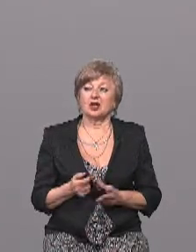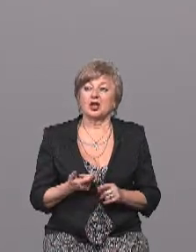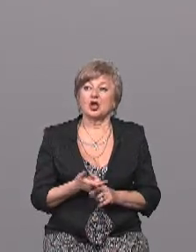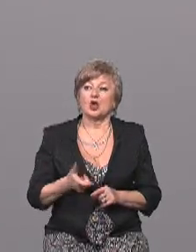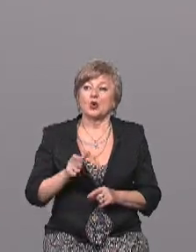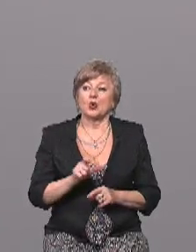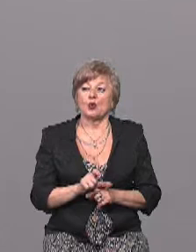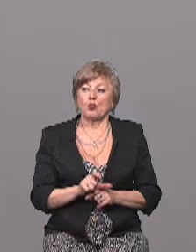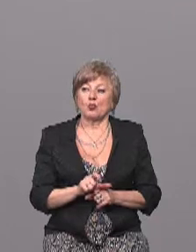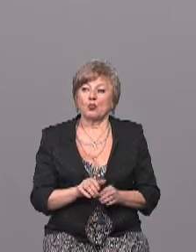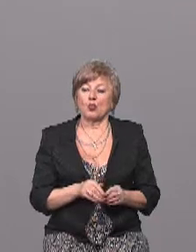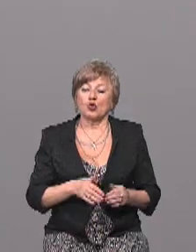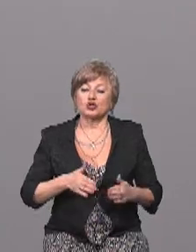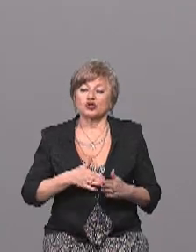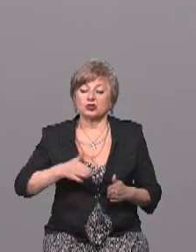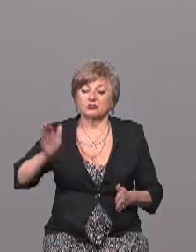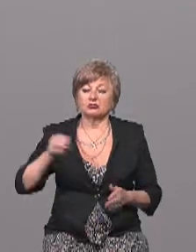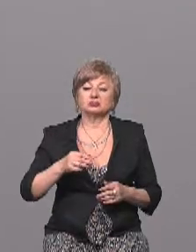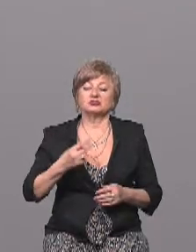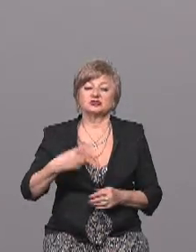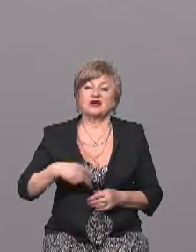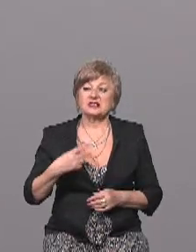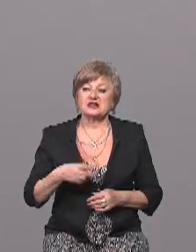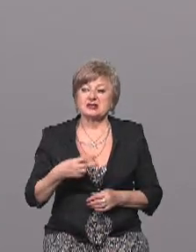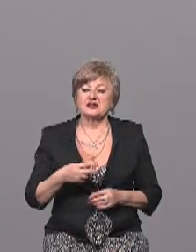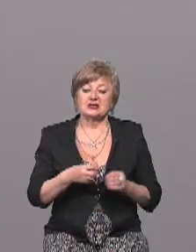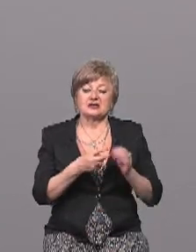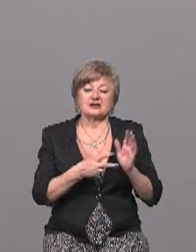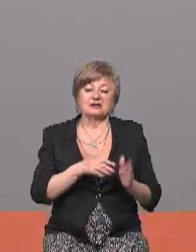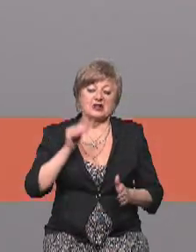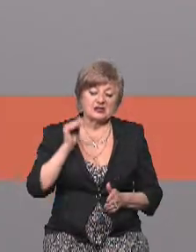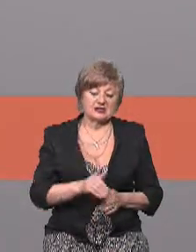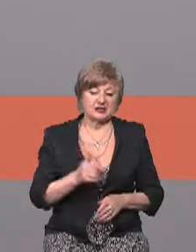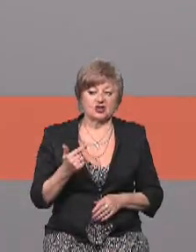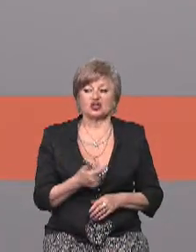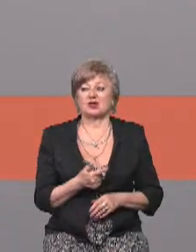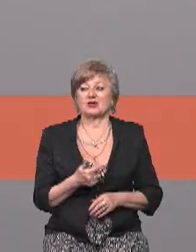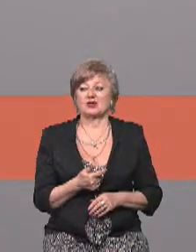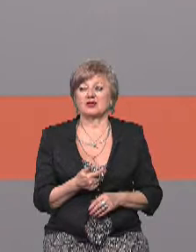більше 10, але не більше 20 17 тисяч гривень,